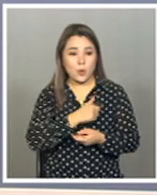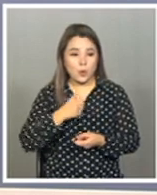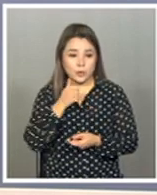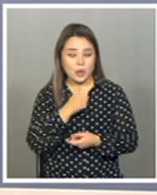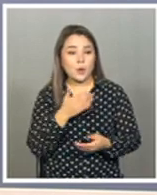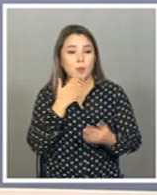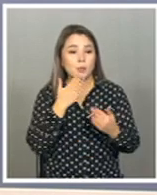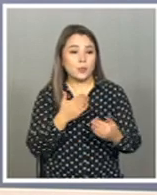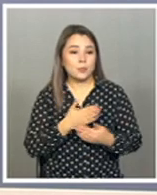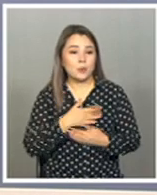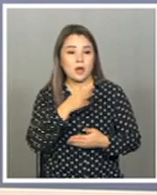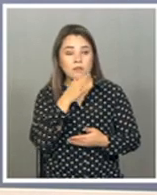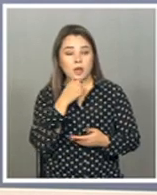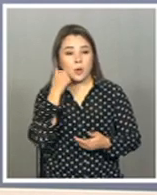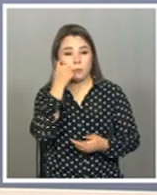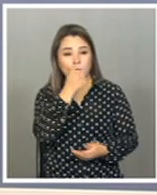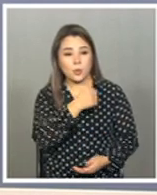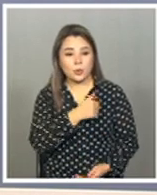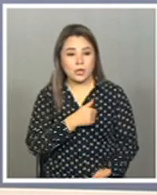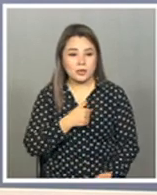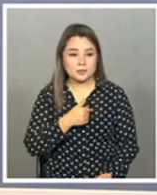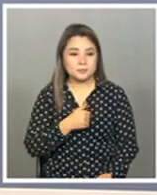«Любимое время года».